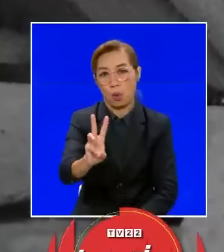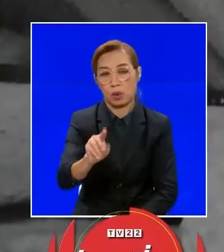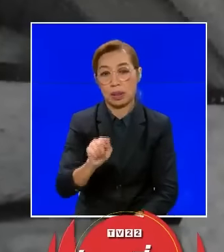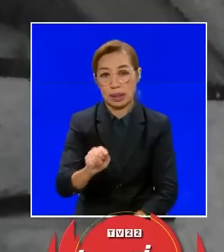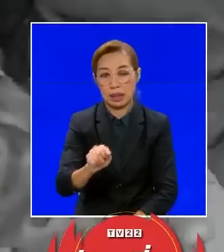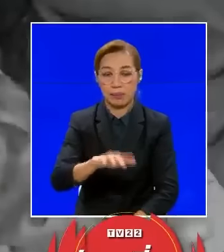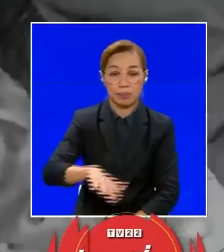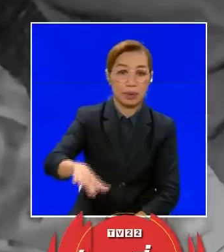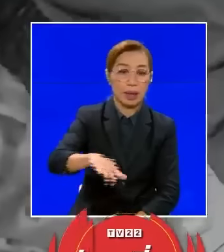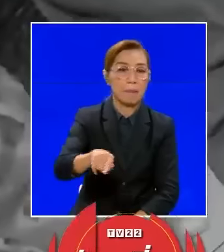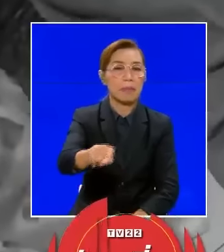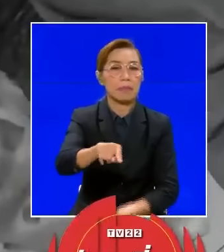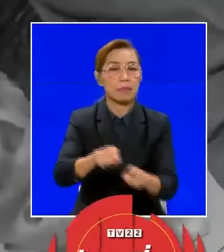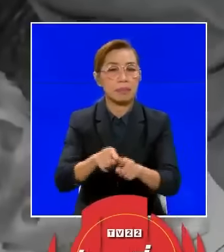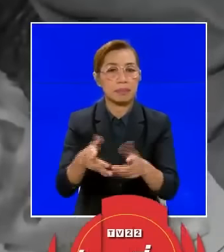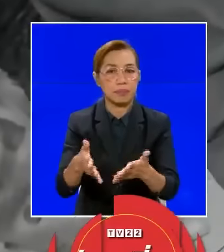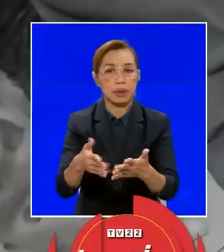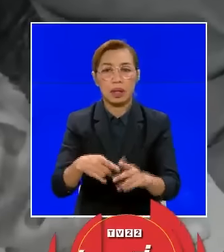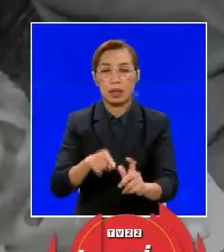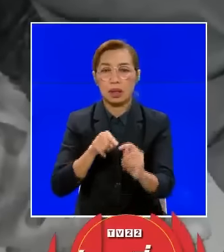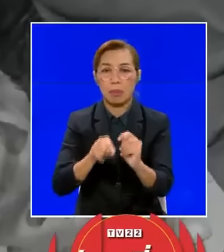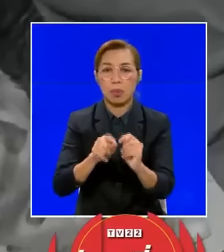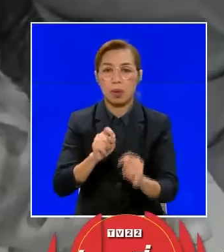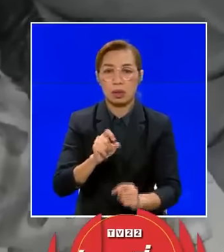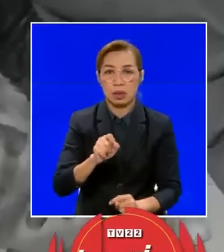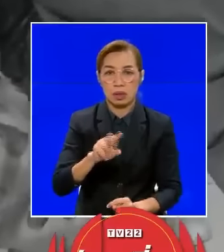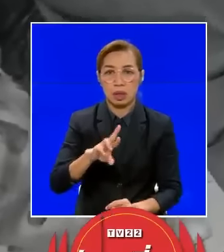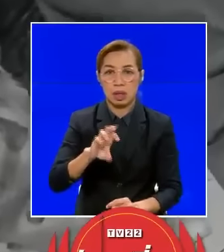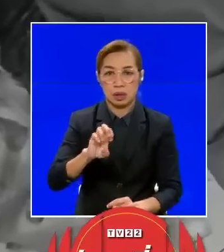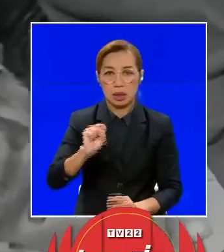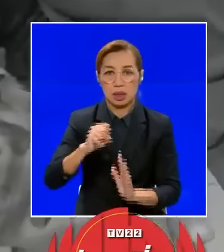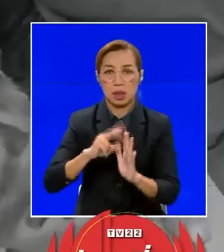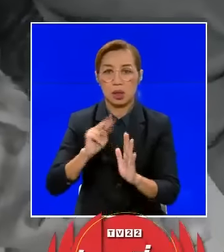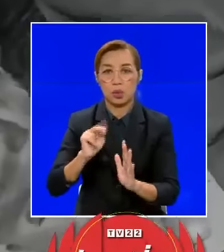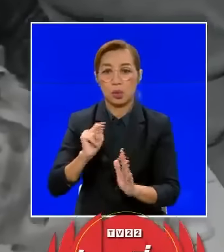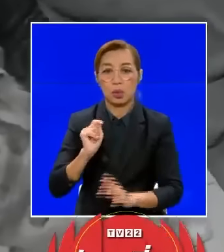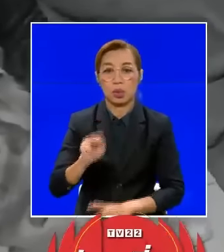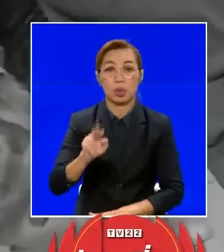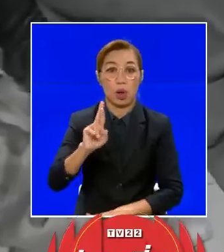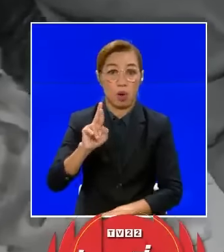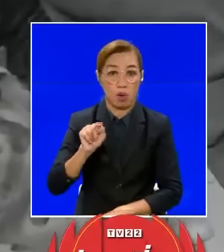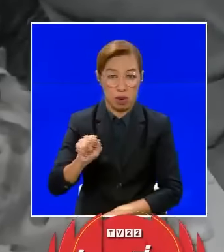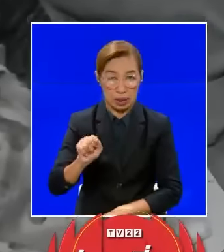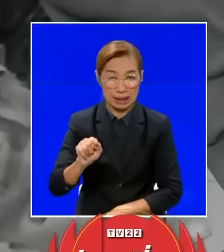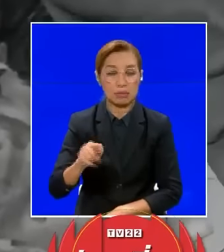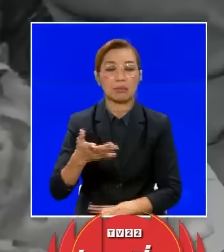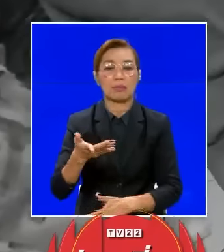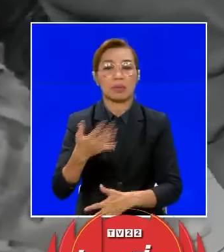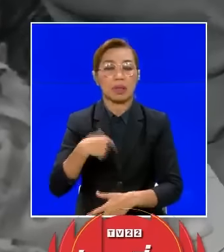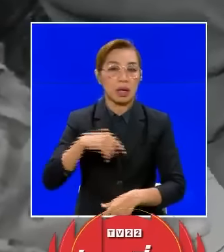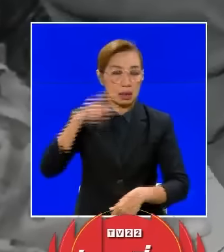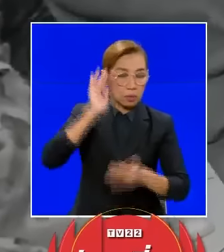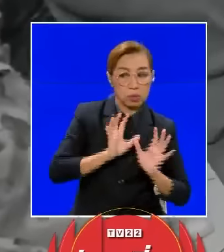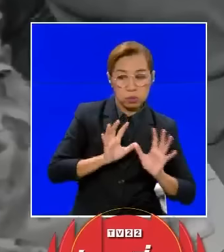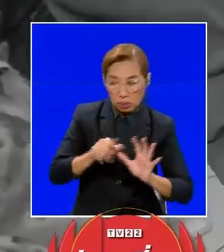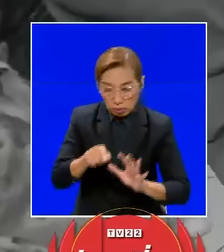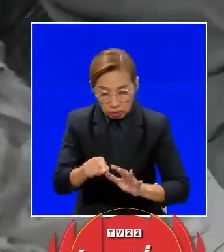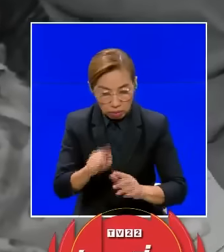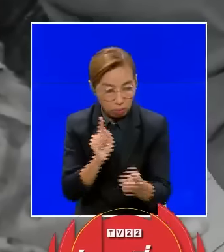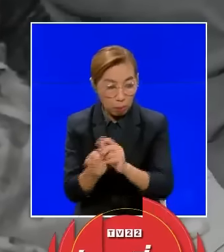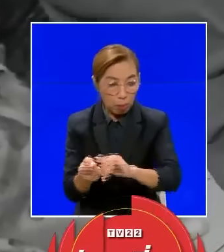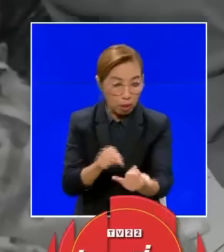ณเคหะเอื้ออาทรตำบลศรีสุนทรอำเภอถลางจังหวัดภูเก็ต จ้าหน้าที่ไปถึงก็ไปเจอร่างของนายสมเกียรติ